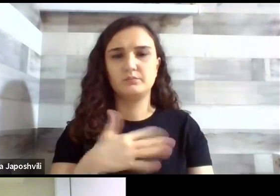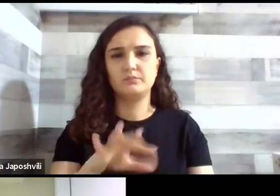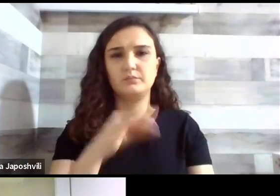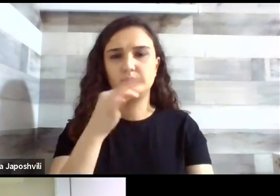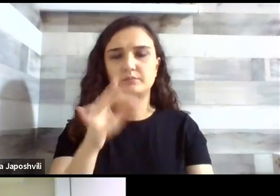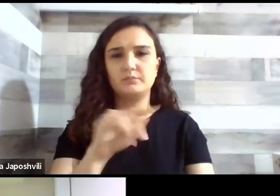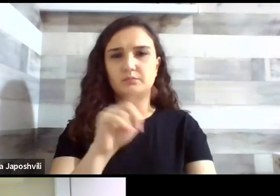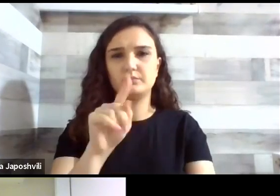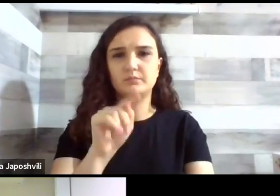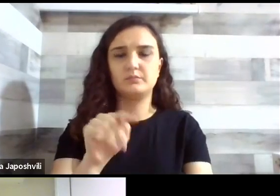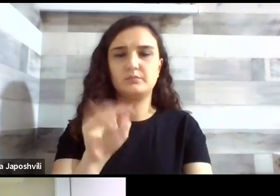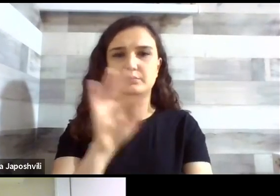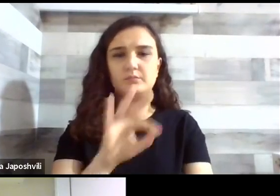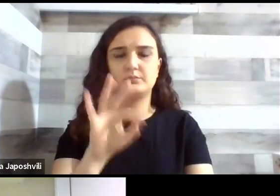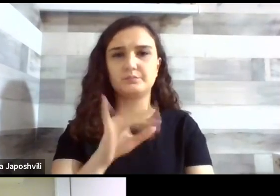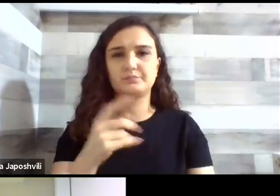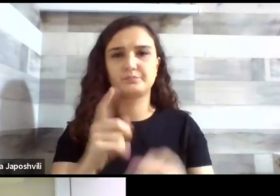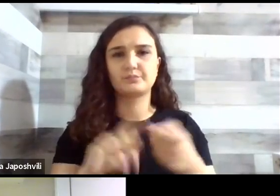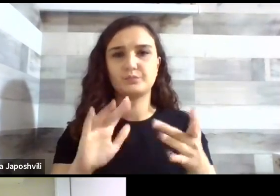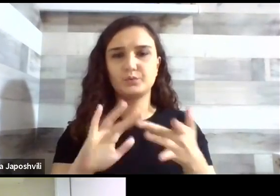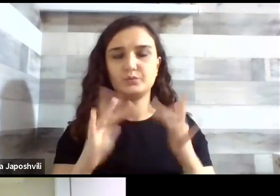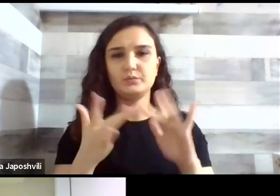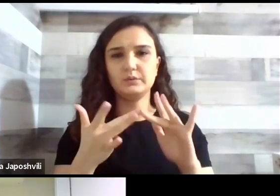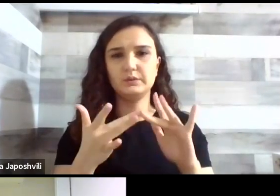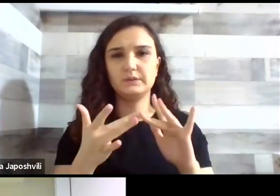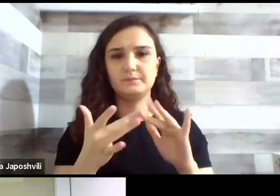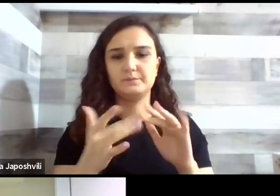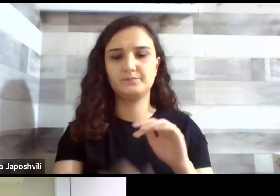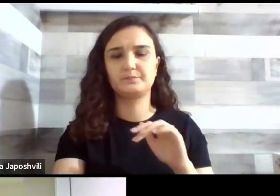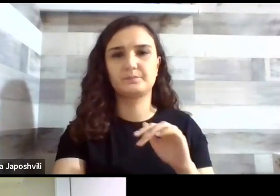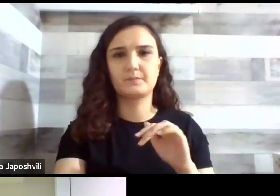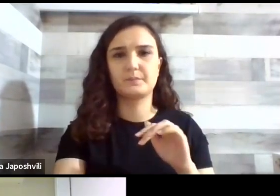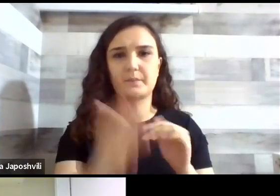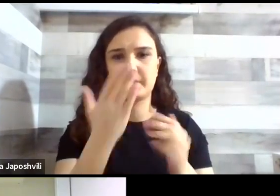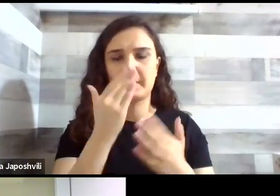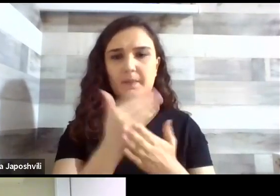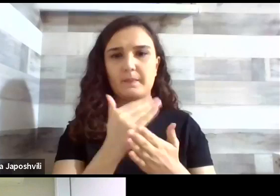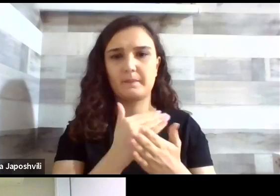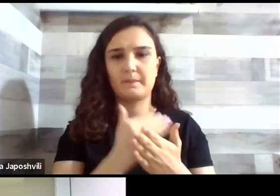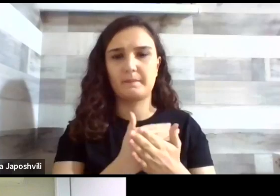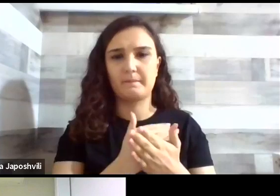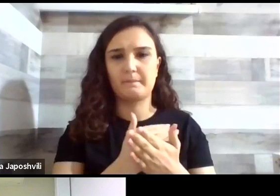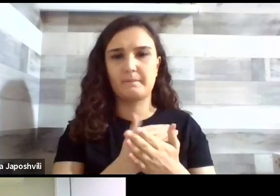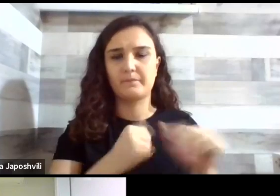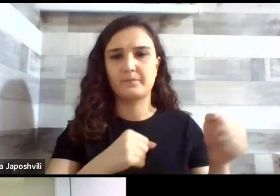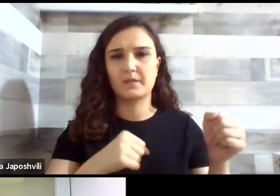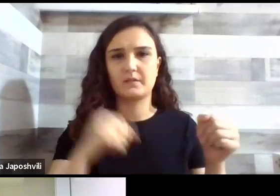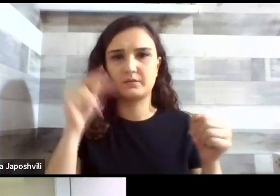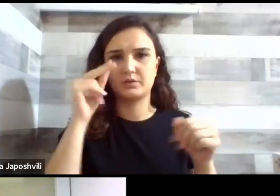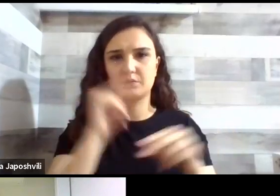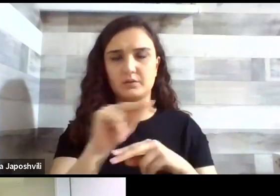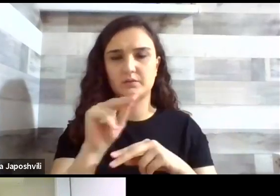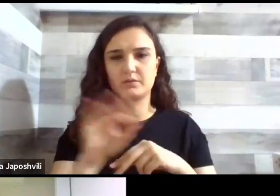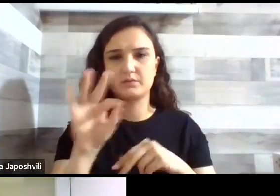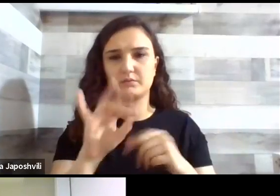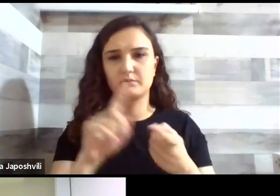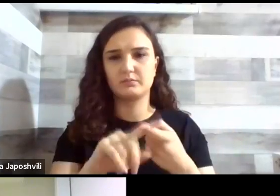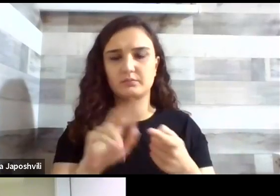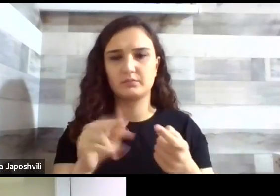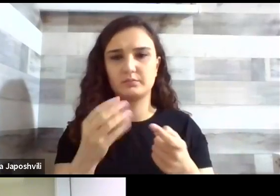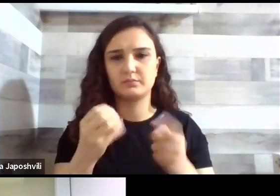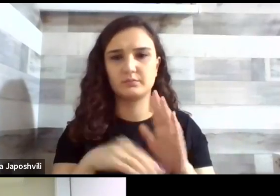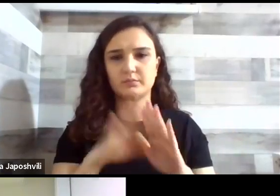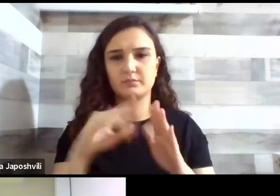შეკითხვას, რომელიც ეხებოდა ონლაინ გაკვეთილებს, რომელიც ცეკვის შესწავლას უკავშირდება და ეს კიდევ